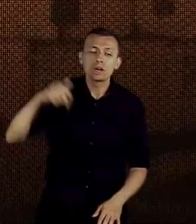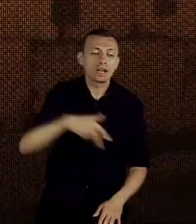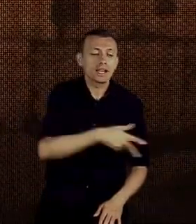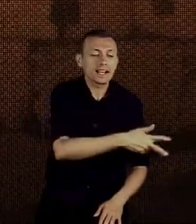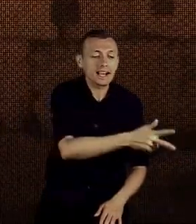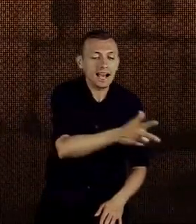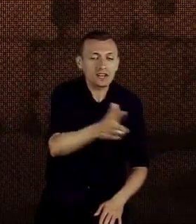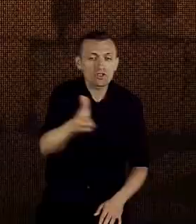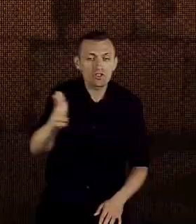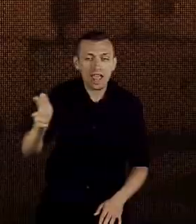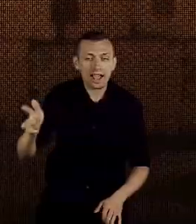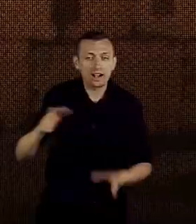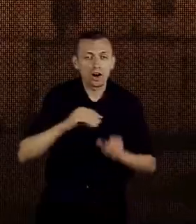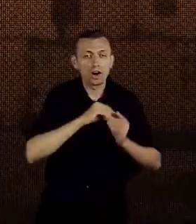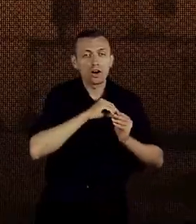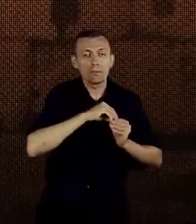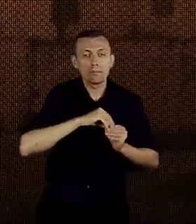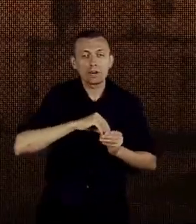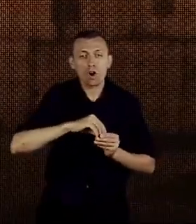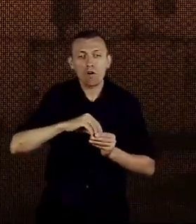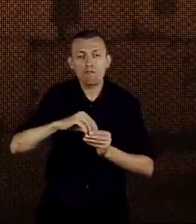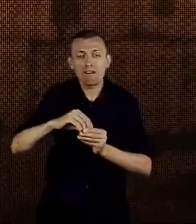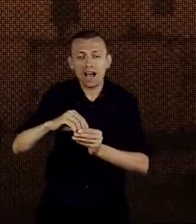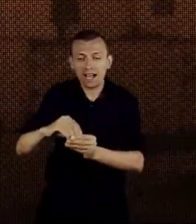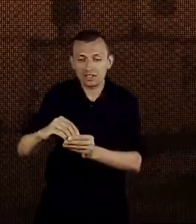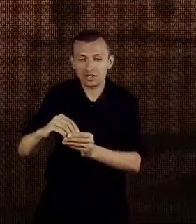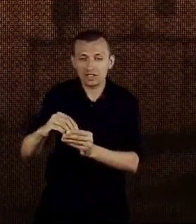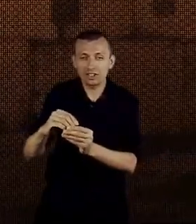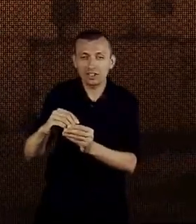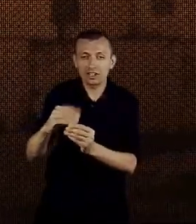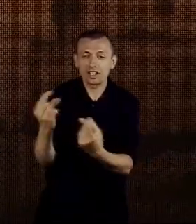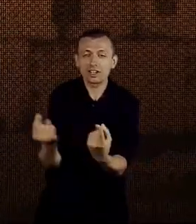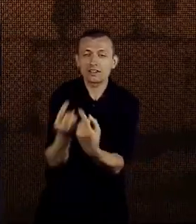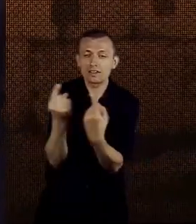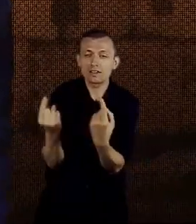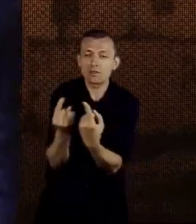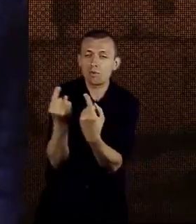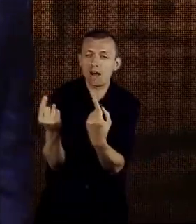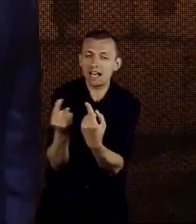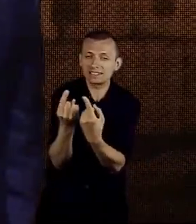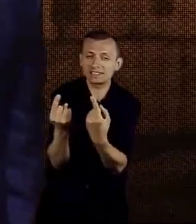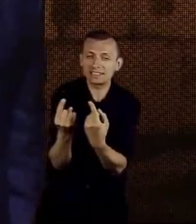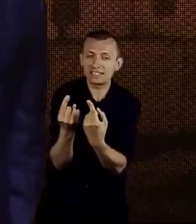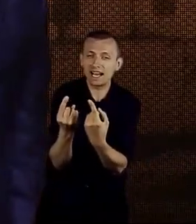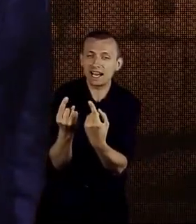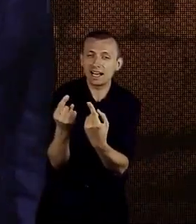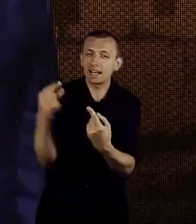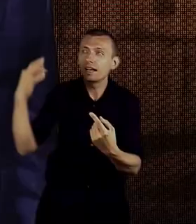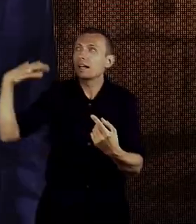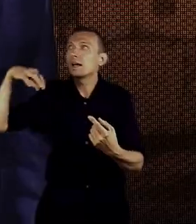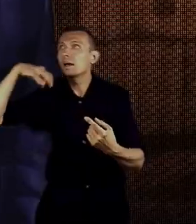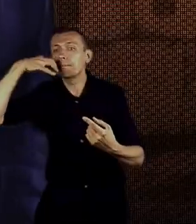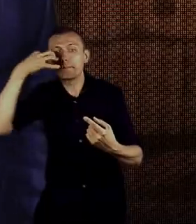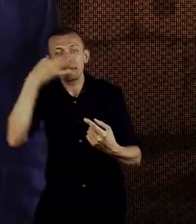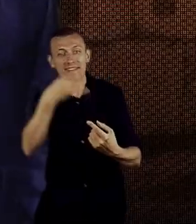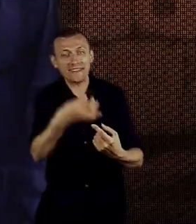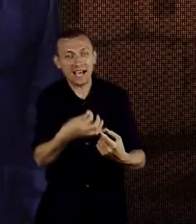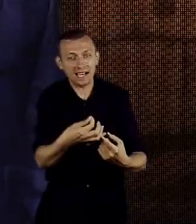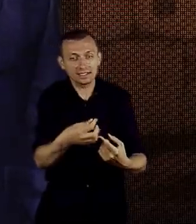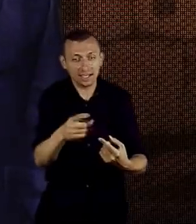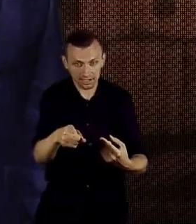miejsca w życiu, w którym słyszymy pytanie, czy oddasz mi wszystko, co kochasz?